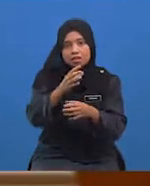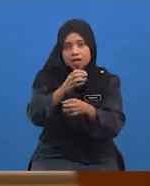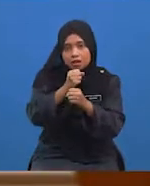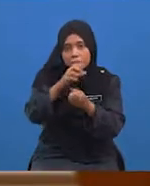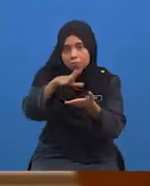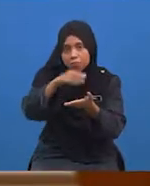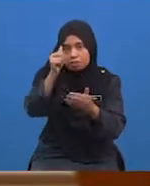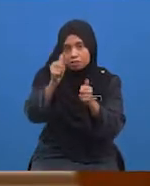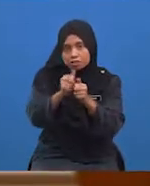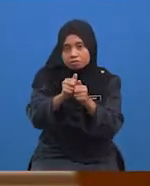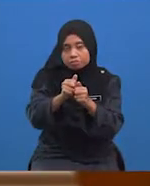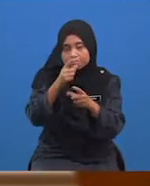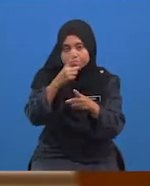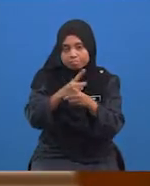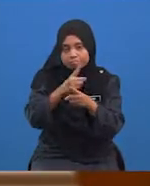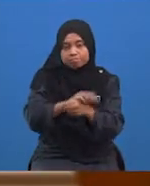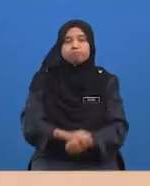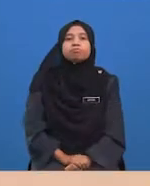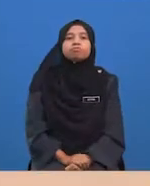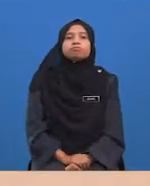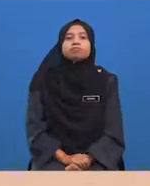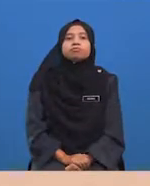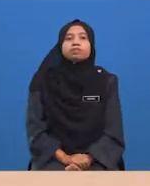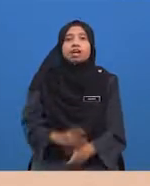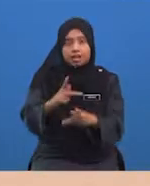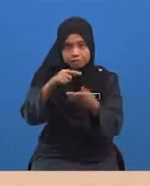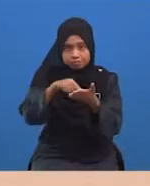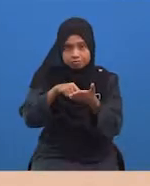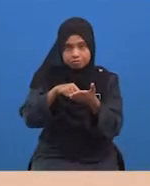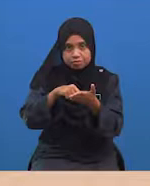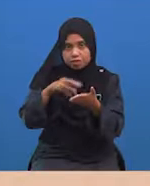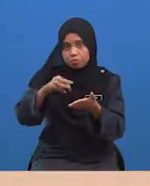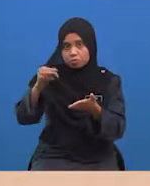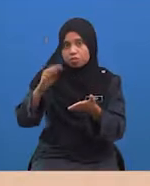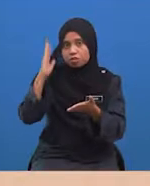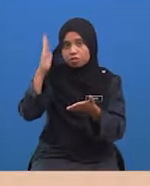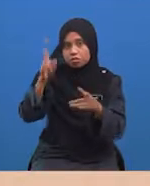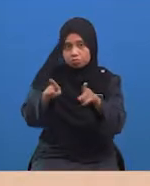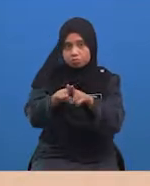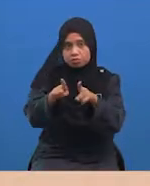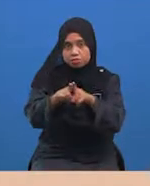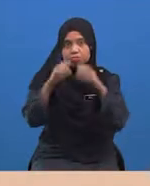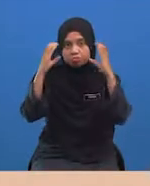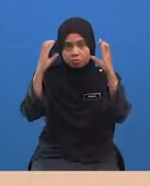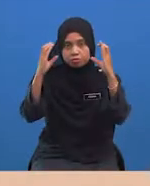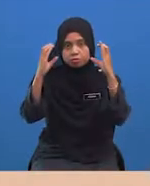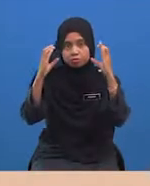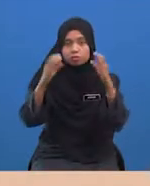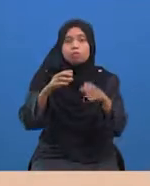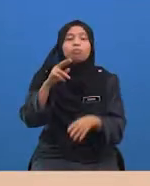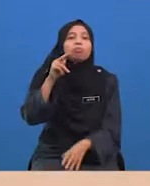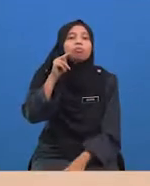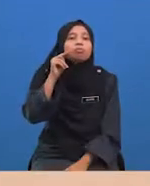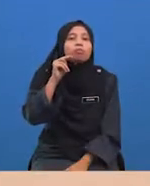dapat belajar dengan lebih tekun lagi. Pada kali ini, murid-murid akan bersama-sama cikgu iaitu